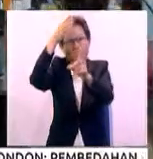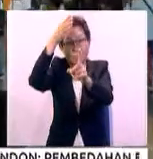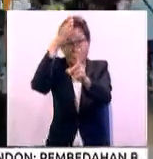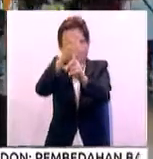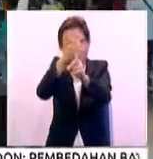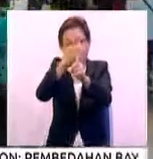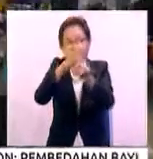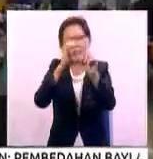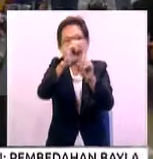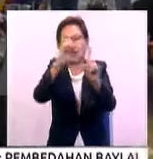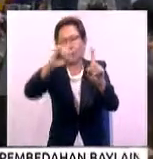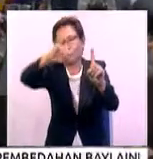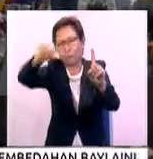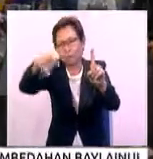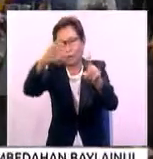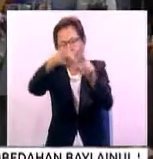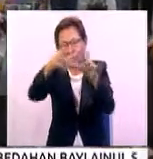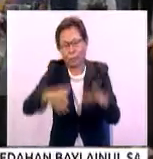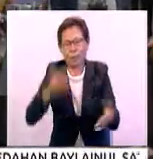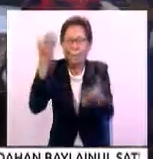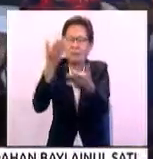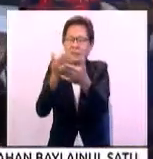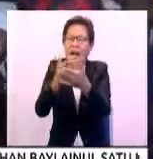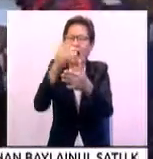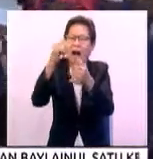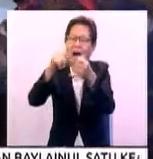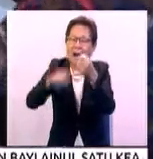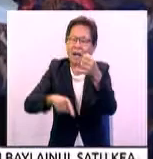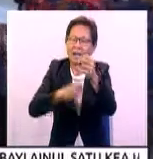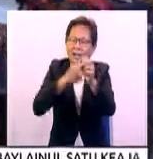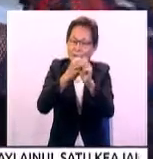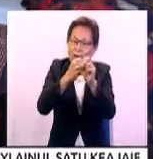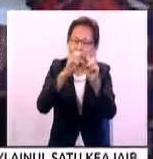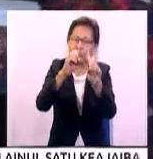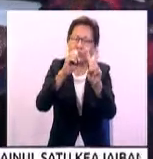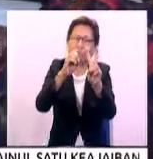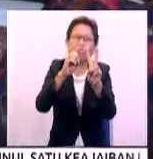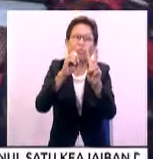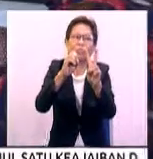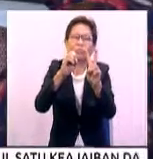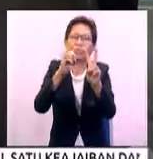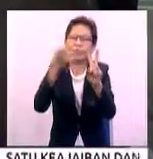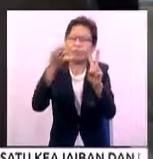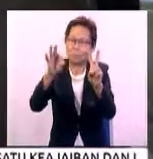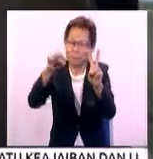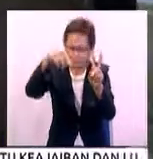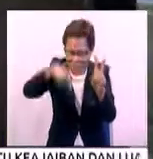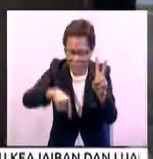penumpang menjelang akhir tahun ini. Syuhada Hashim, RTM.